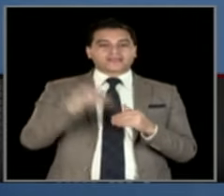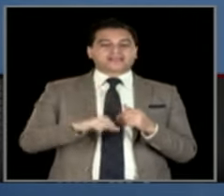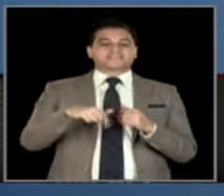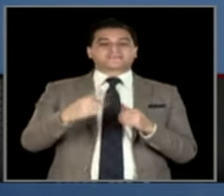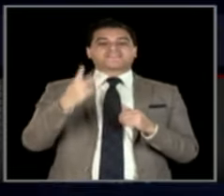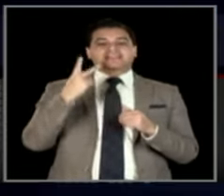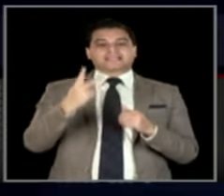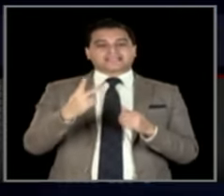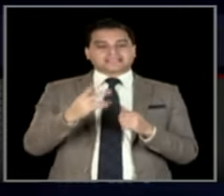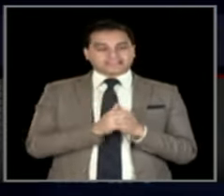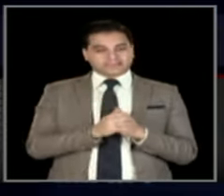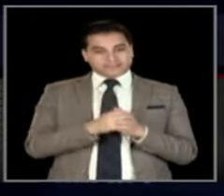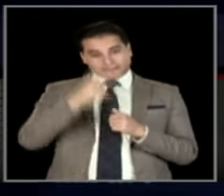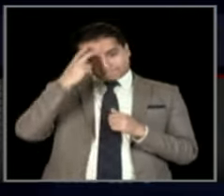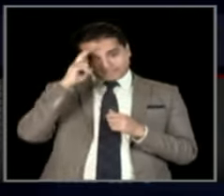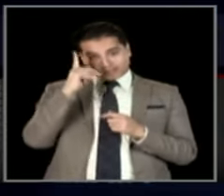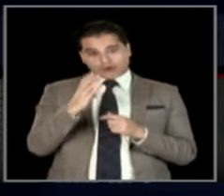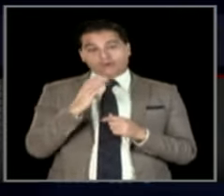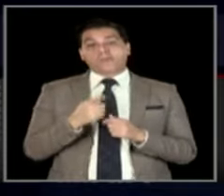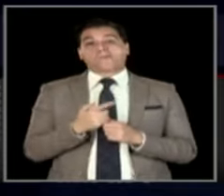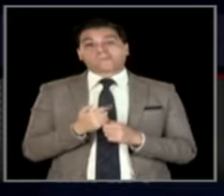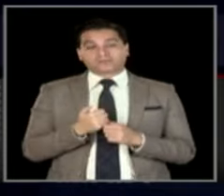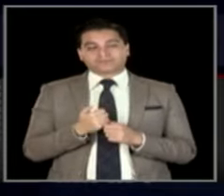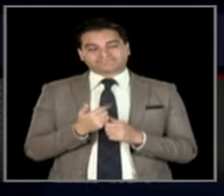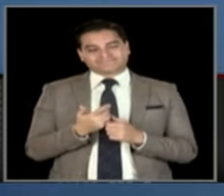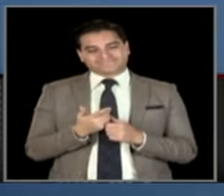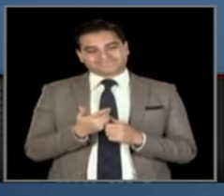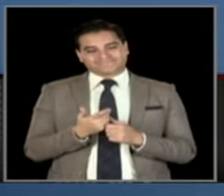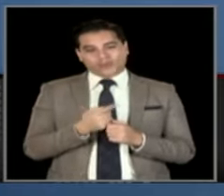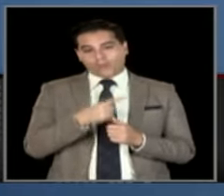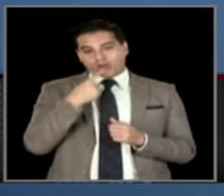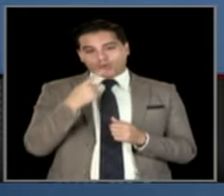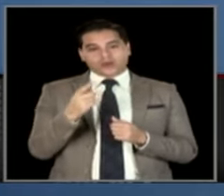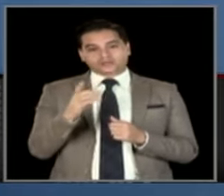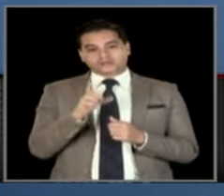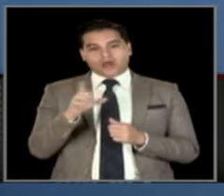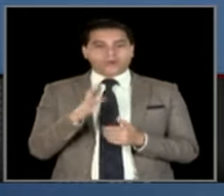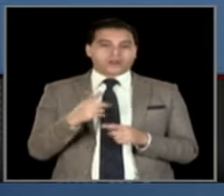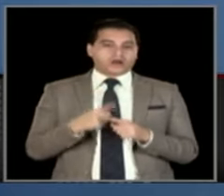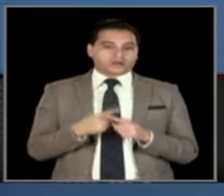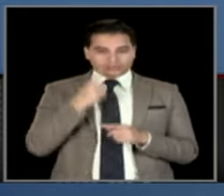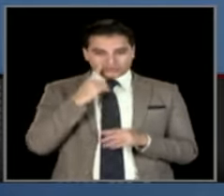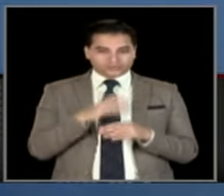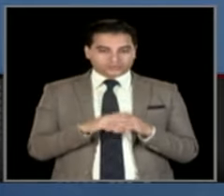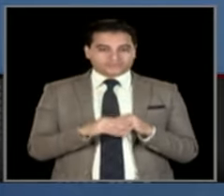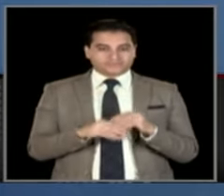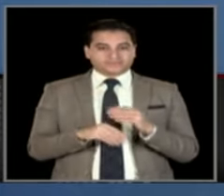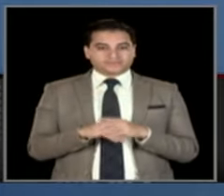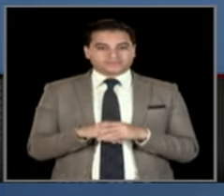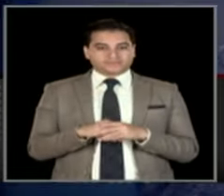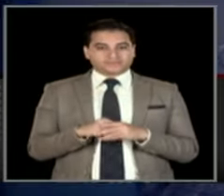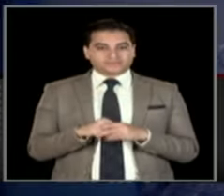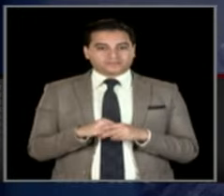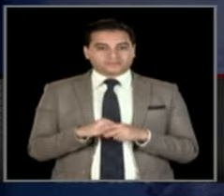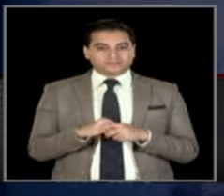2. الإجابة عندك؟ عندك، هو اللي هيقولك صح ولا غلط. إجابتك؟ اتحاد